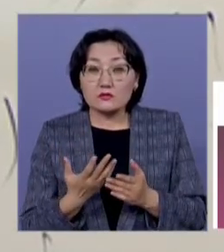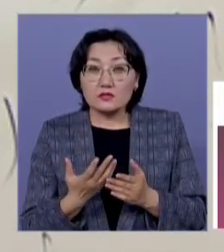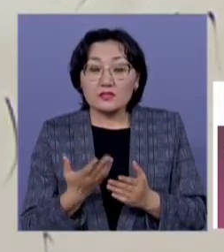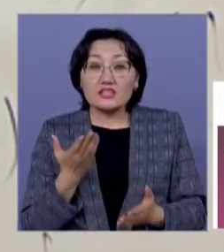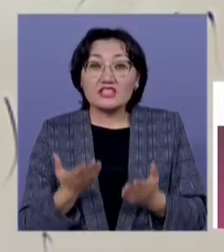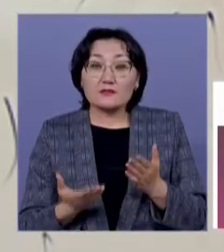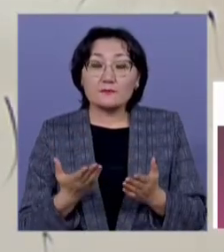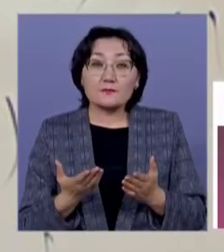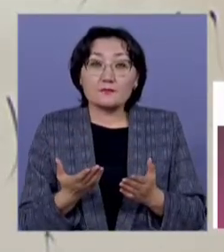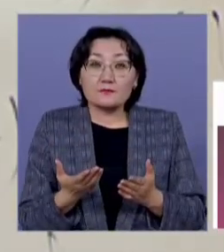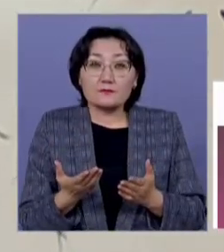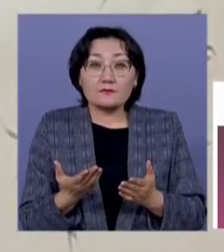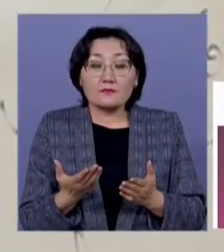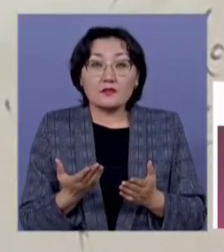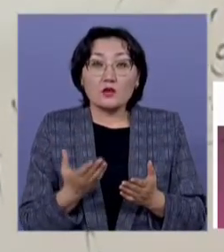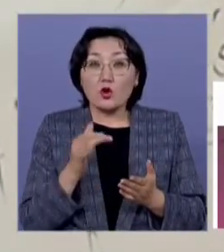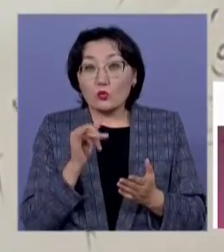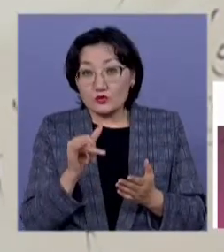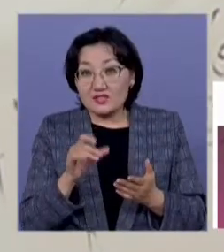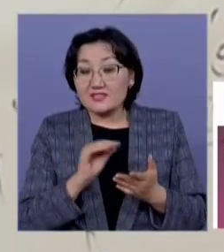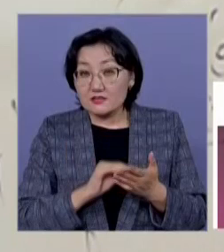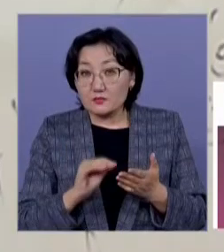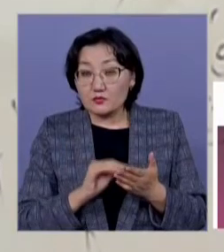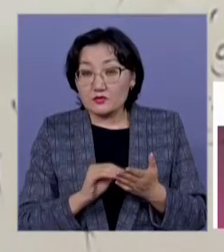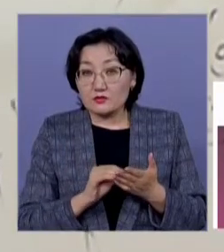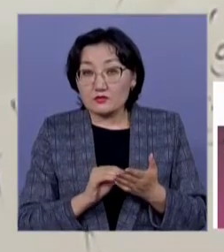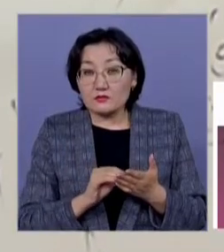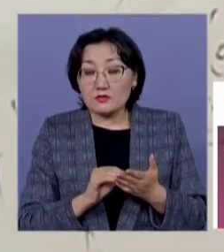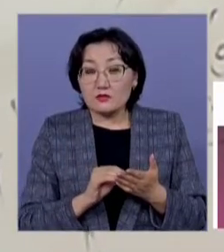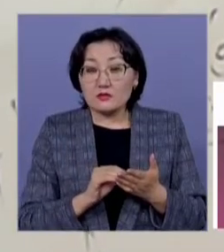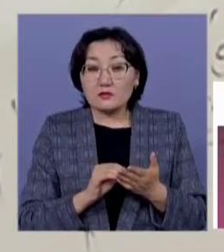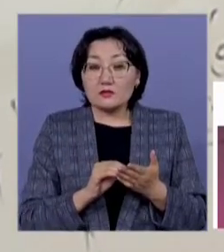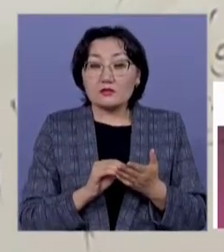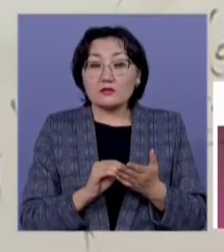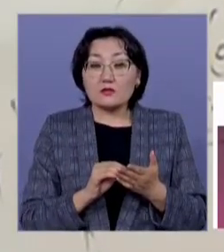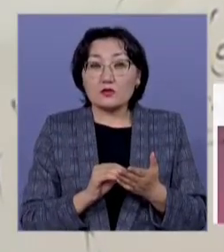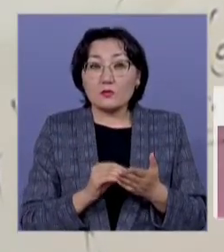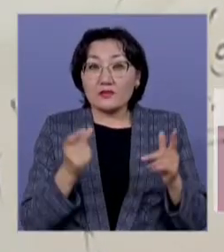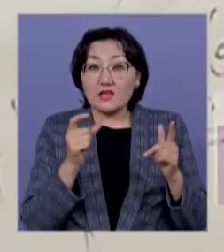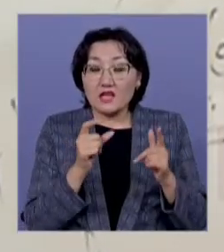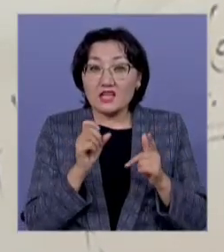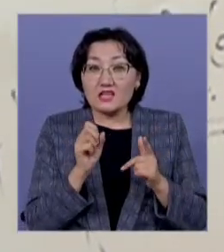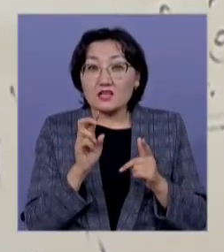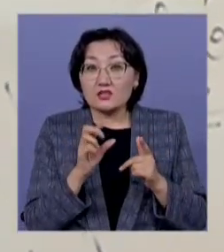Ал егер ана мына жерге уды жаза беретін болсақ, мына дыбысымыздан айырылып қаламыз.